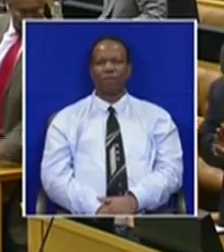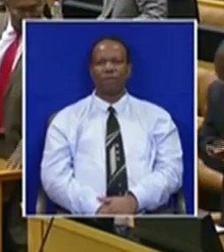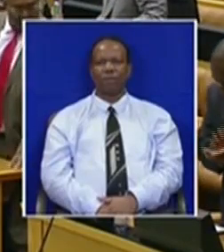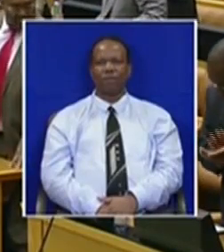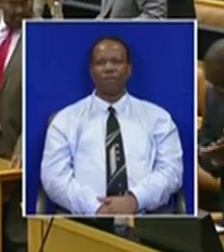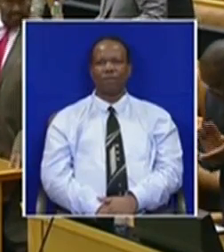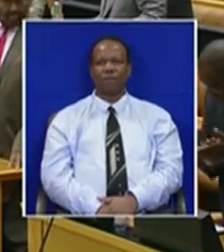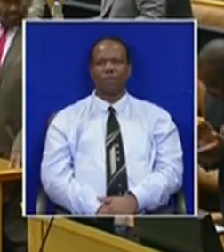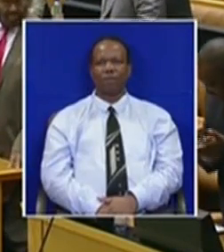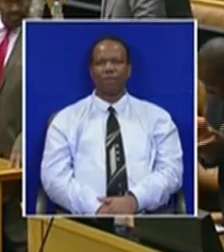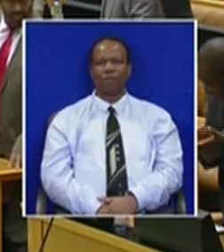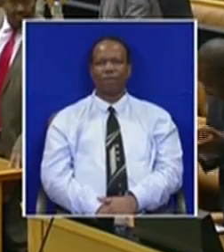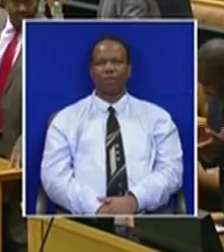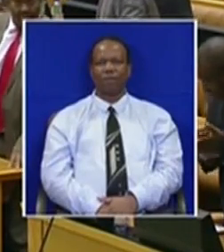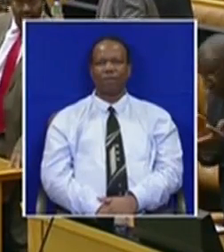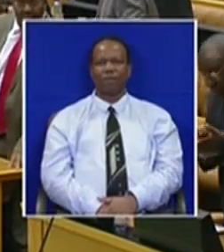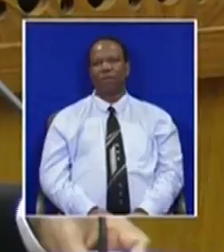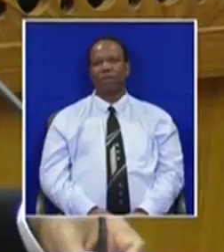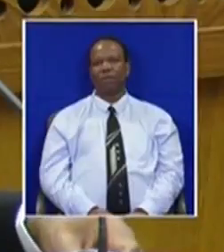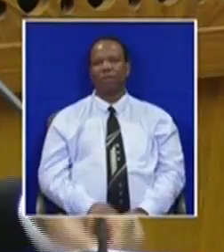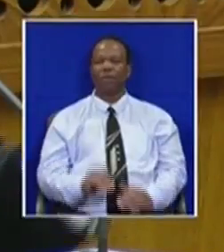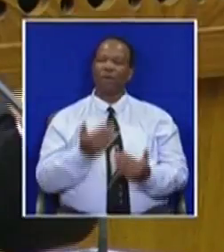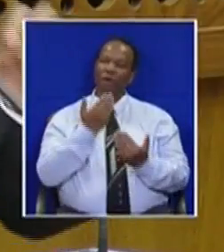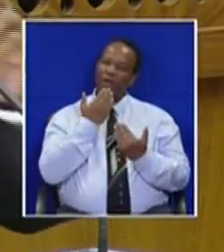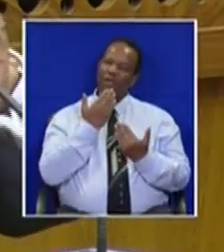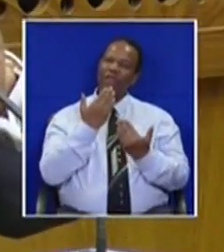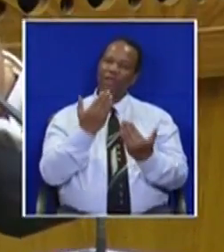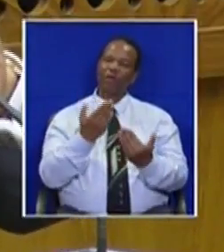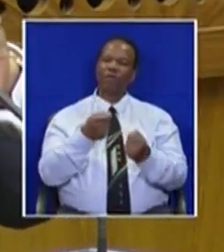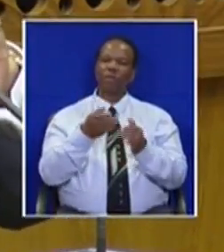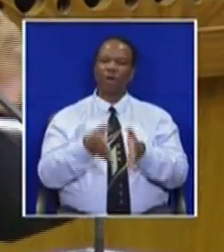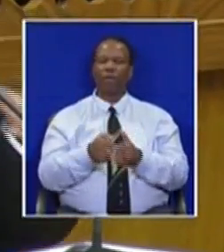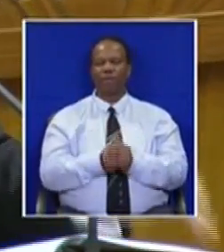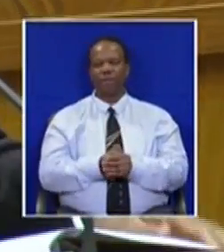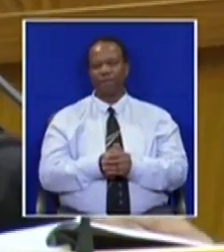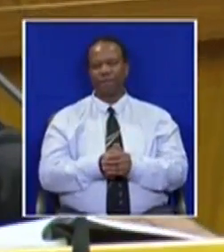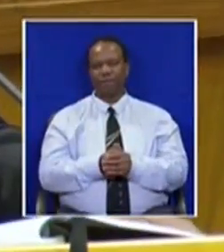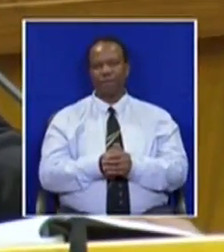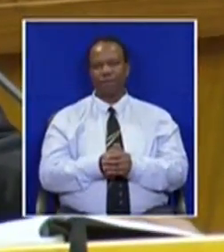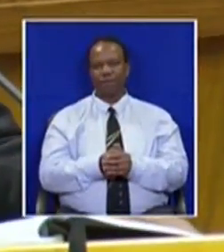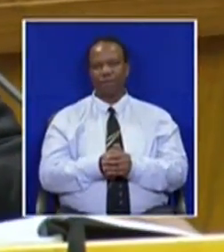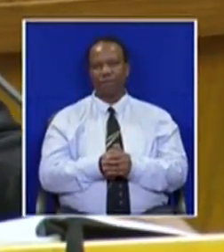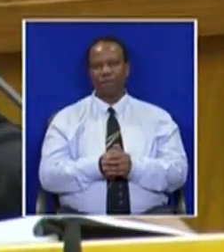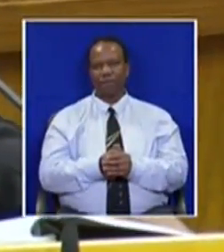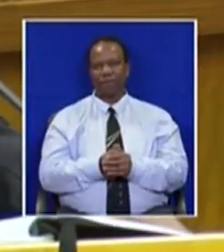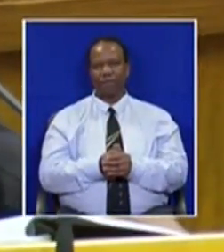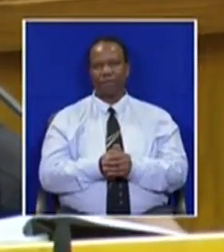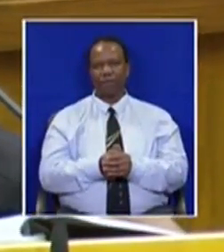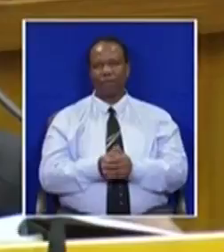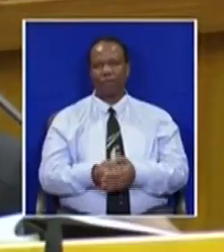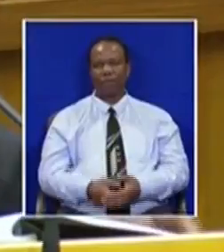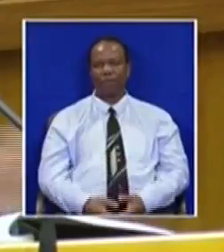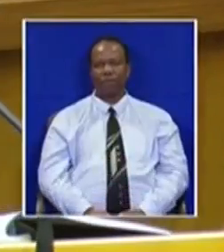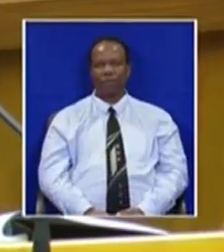Zuma is onder meer uitgevra oor die omstrede mynbouhandves, die immer groeiende werkloosheidssyfer en sy rol in die